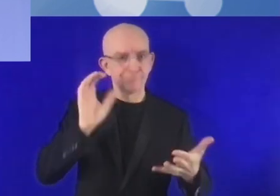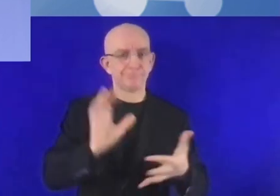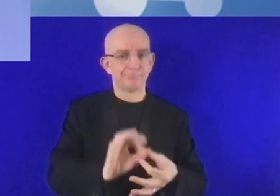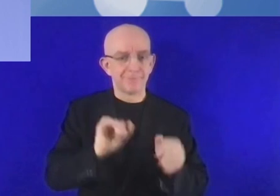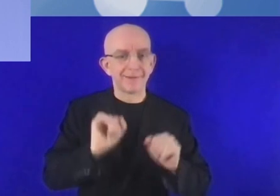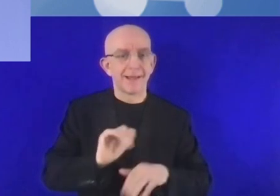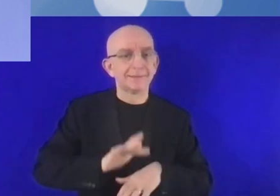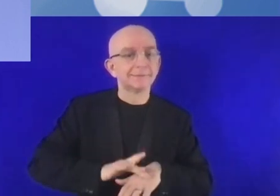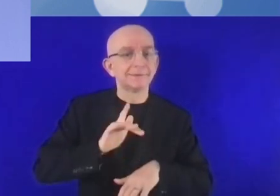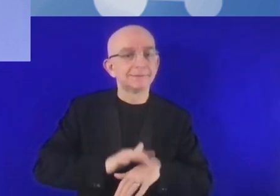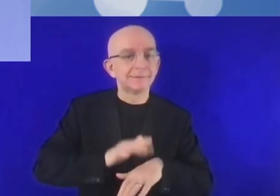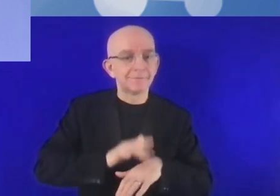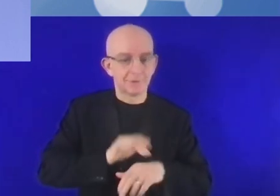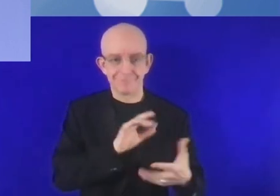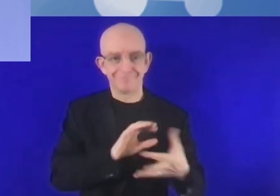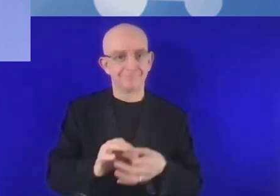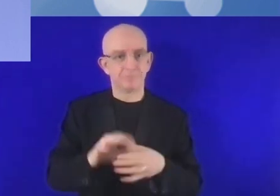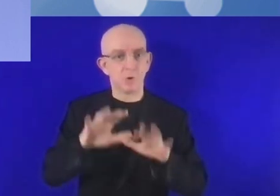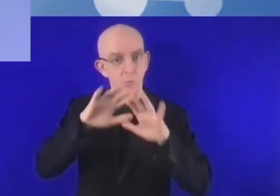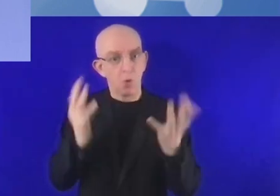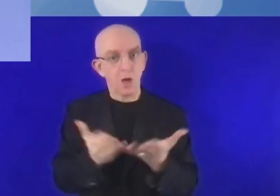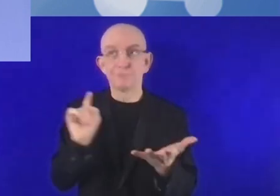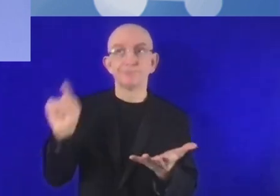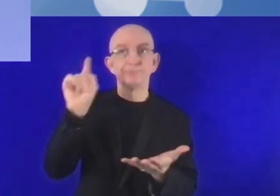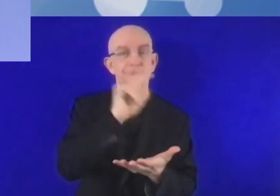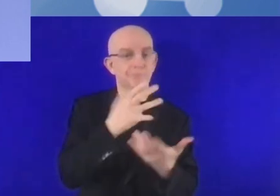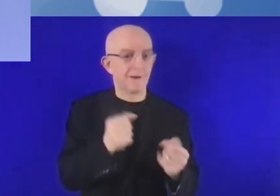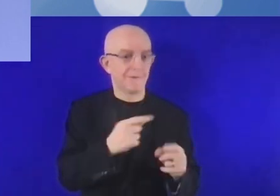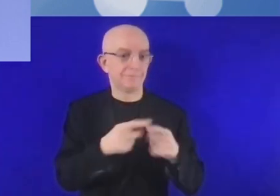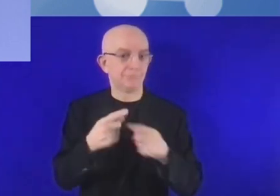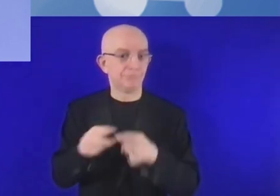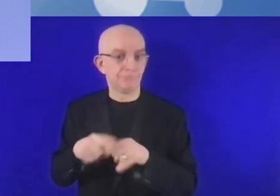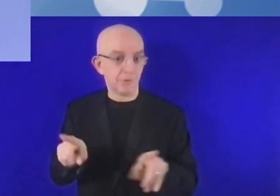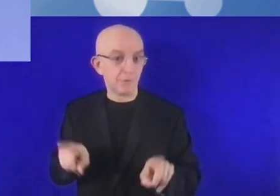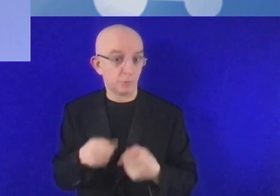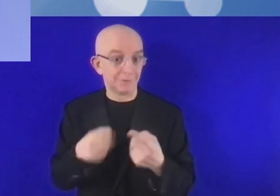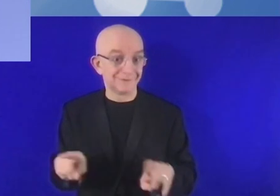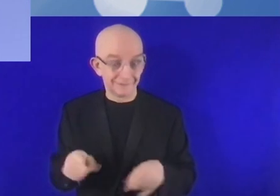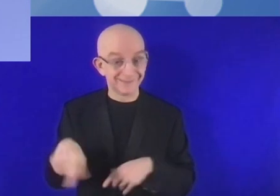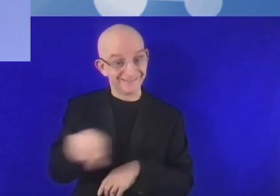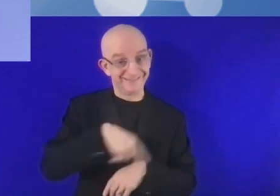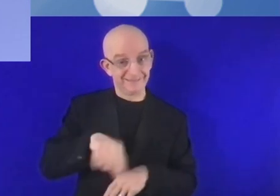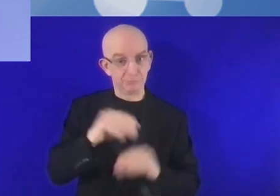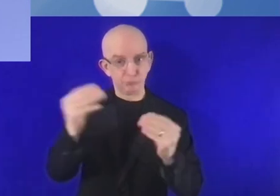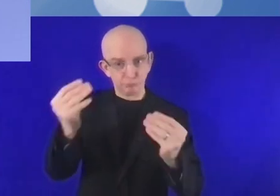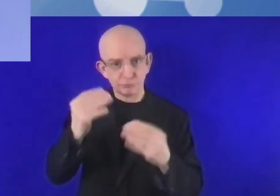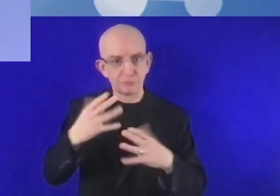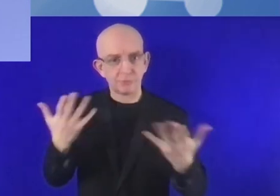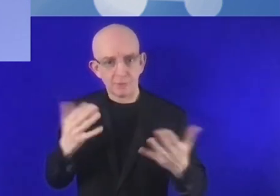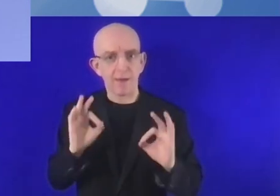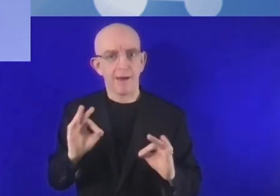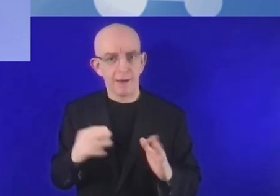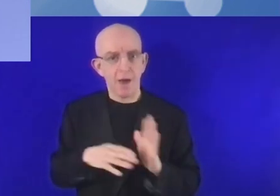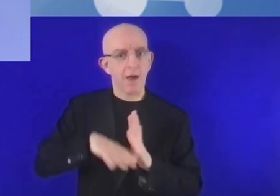która sprawia, że młodzi ludzie, a także potem w przyszłości osoby dorosłe będą w bardziej wrażliwy